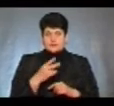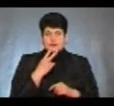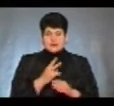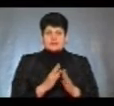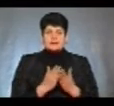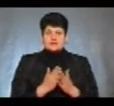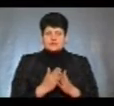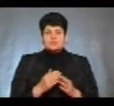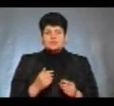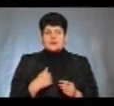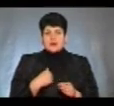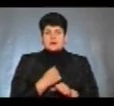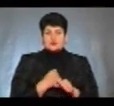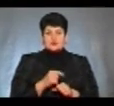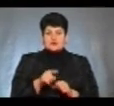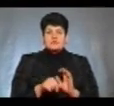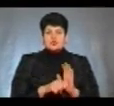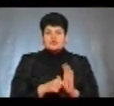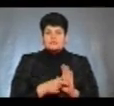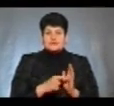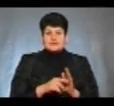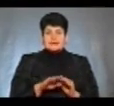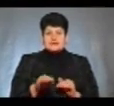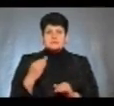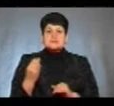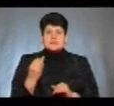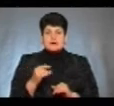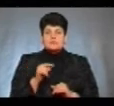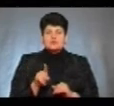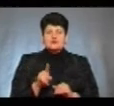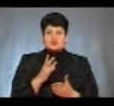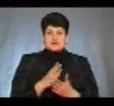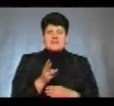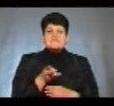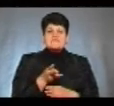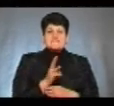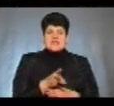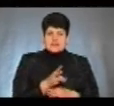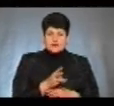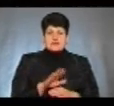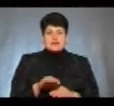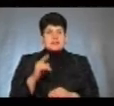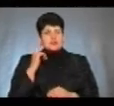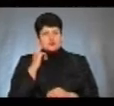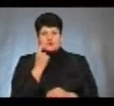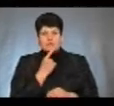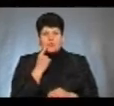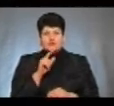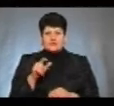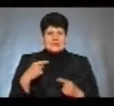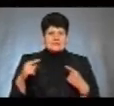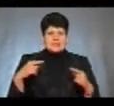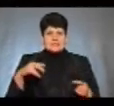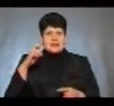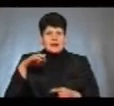«Why the World?». Я працюю по ній у 6 класі. Дітям цікаво, тому що є відео. Діти чують мову людей з різних